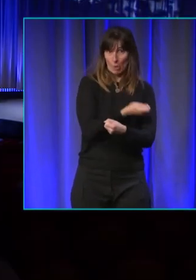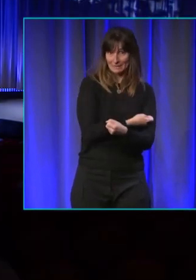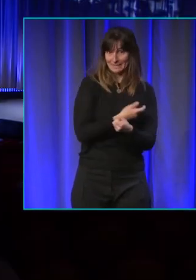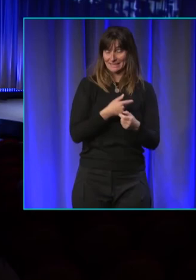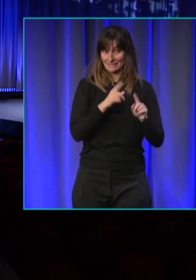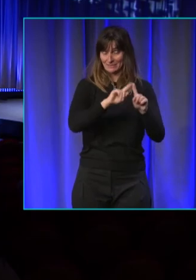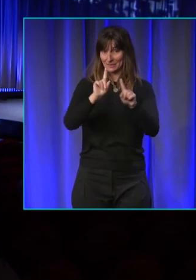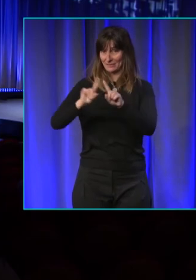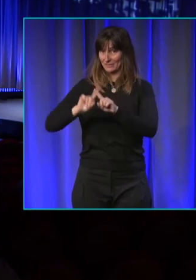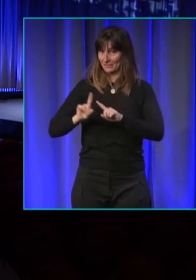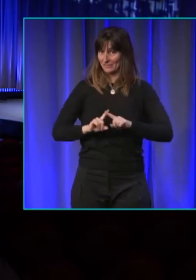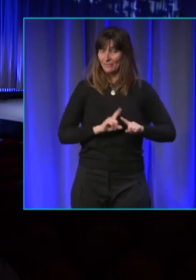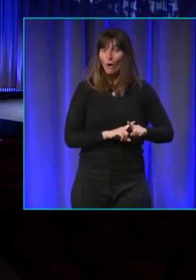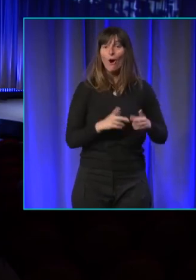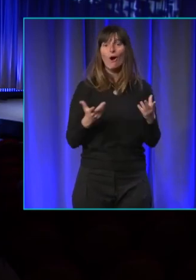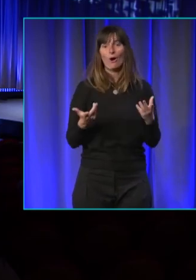il y a forcément des différences.